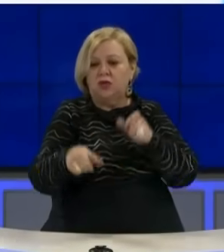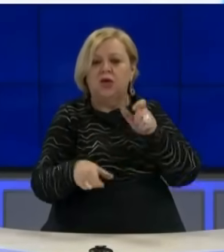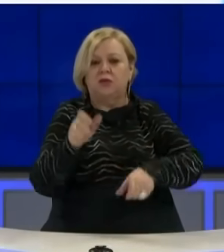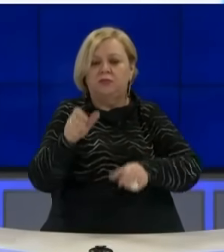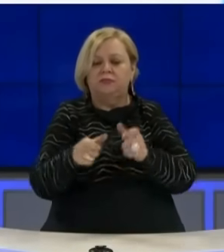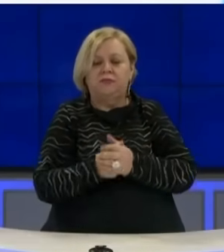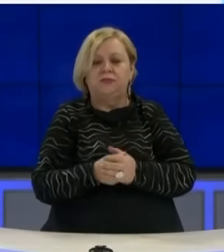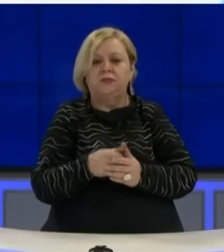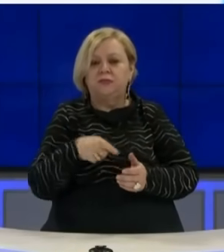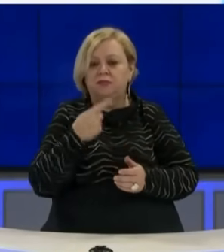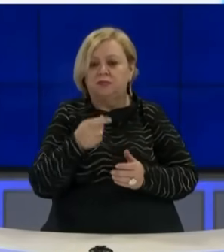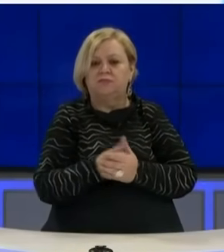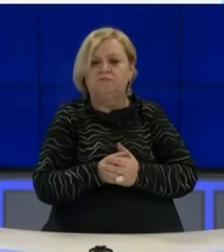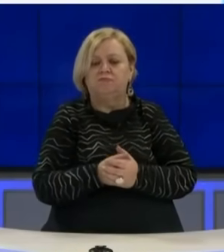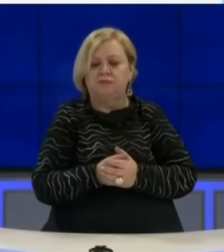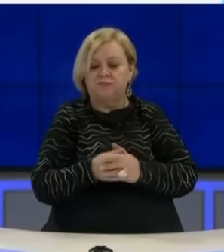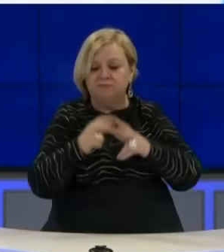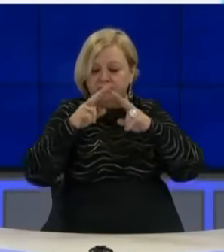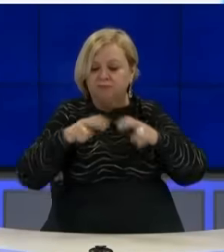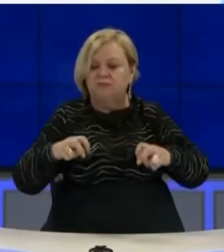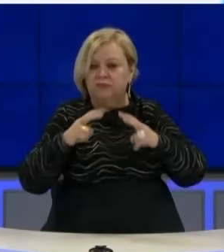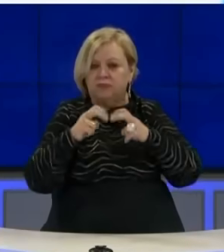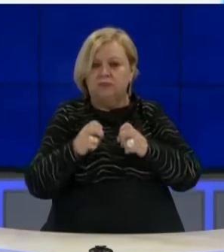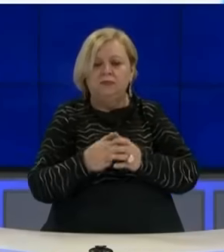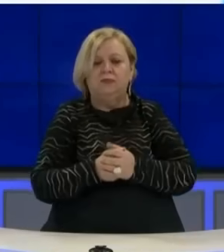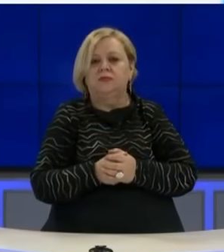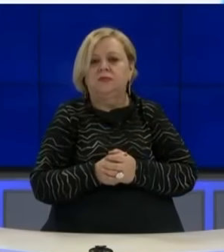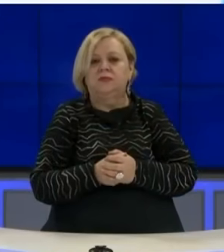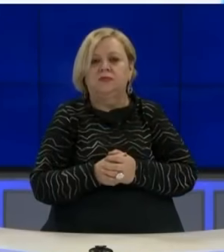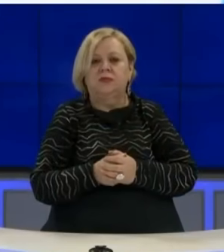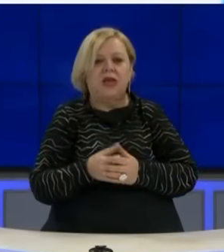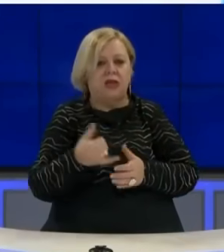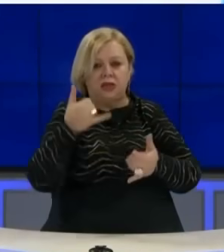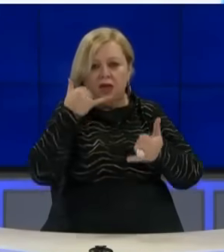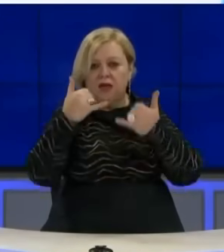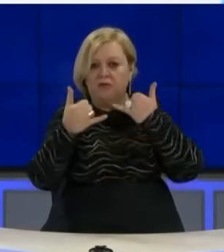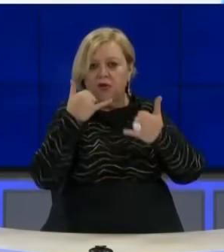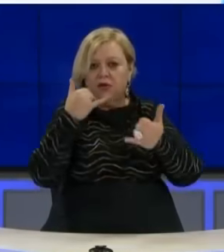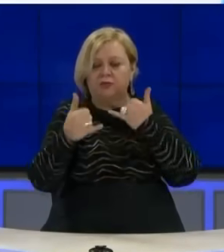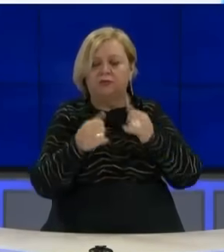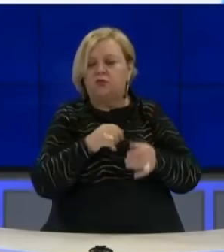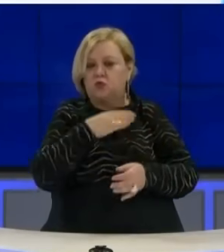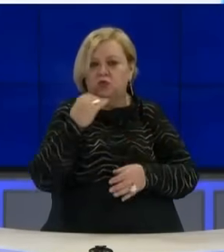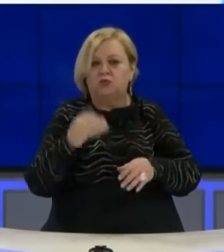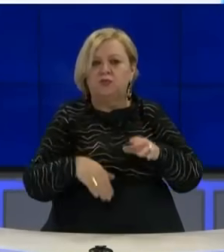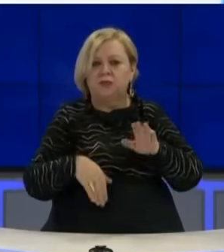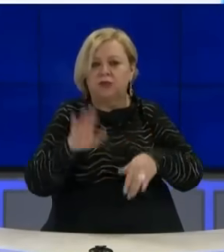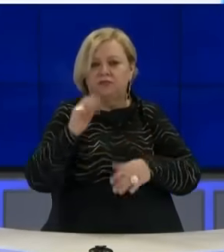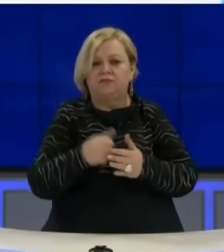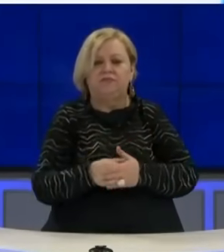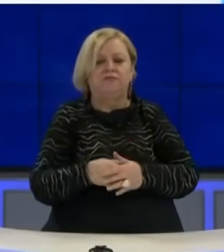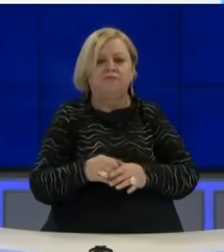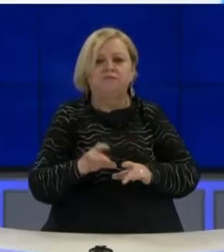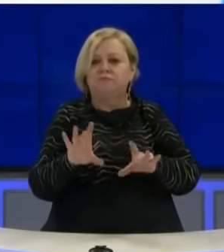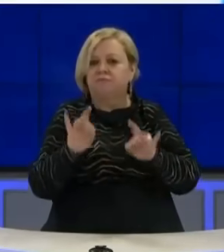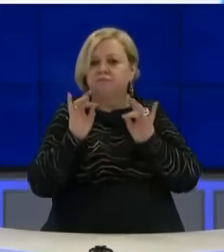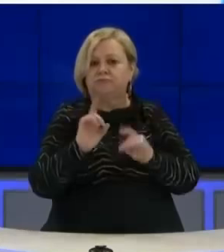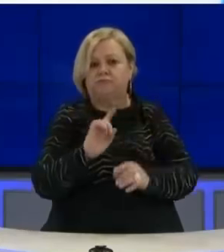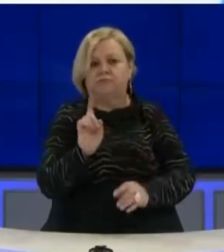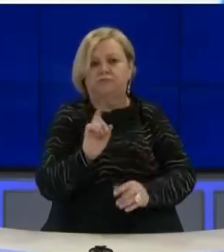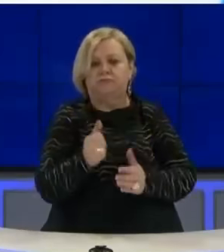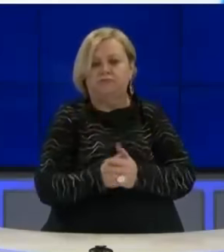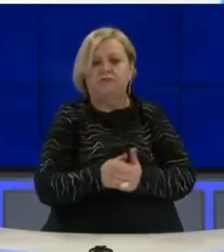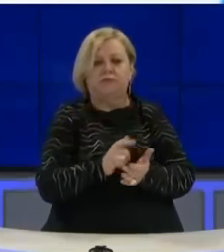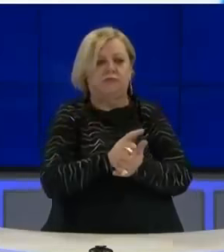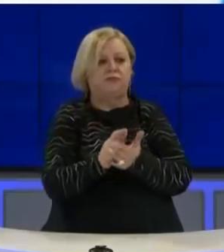në këtë proces është bërë edhe verifikimi i aplikuesve përmes telefonit, shumica nga ta nuk janë identifikuar. Gjatë